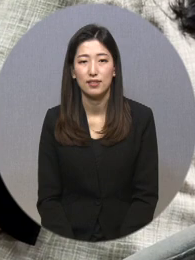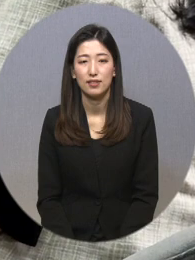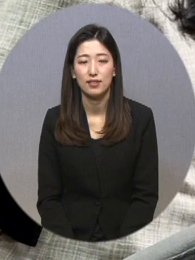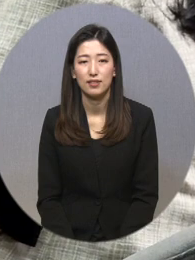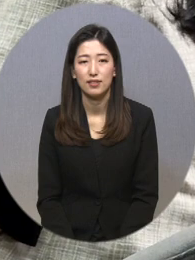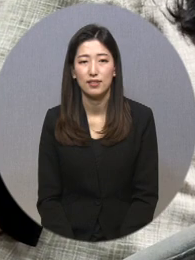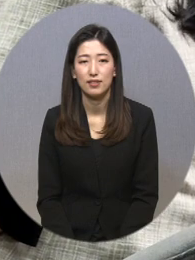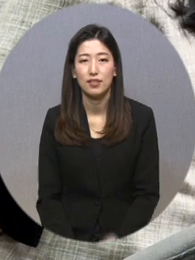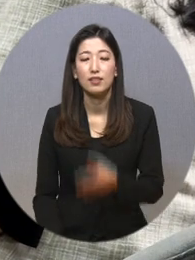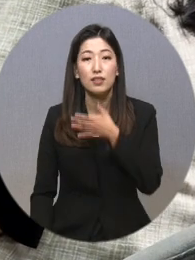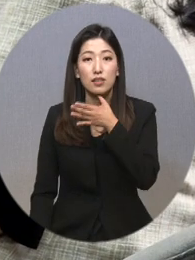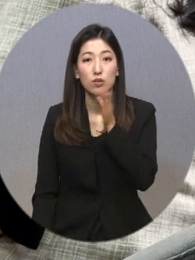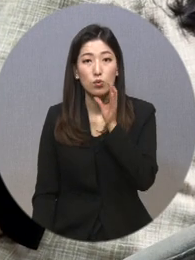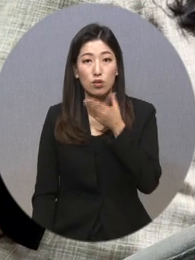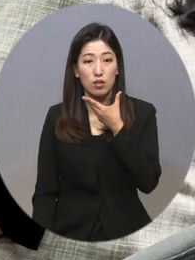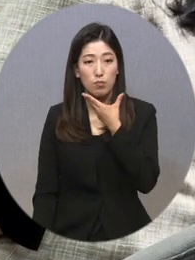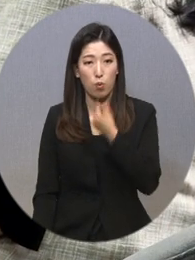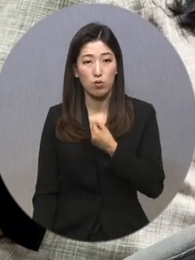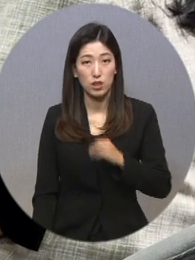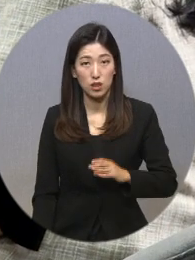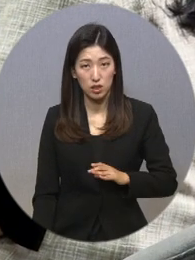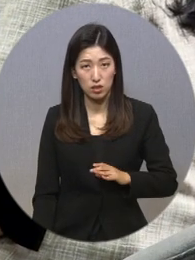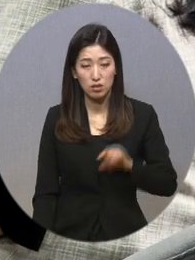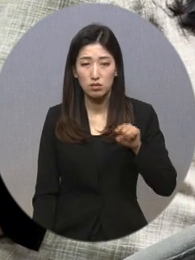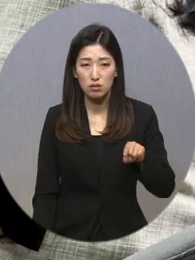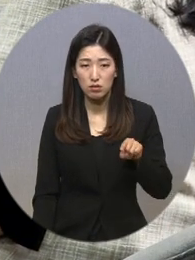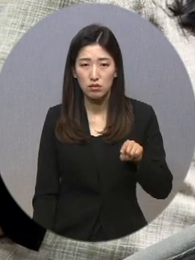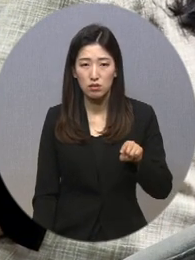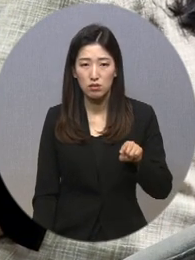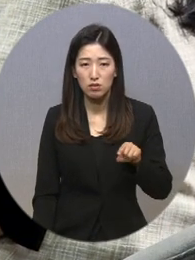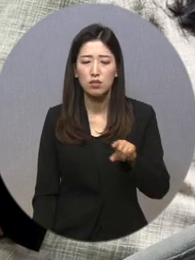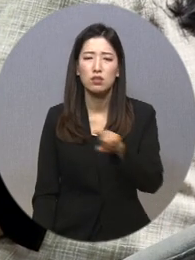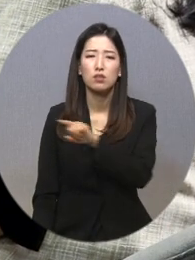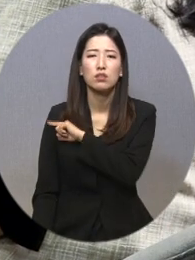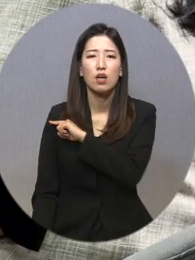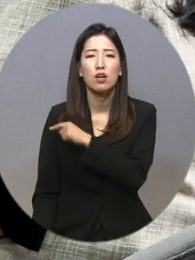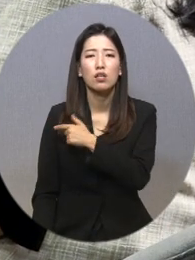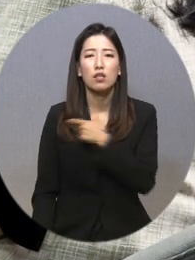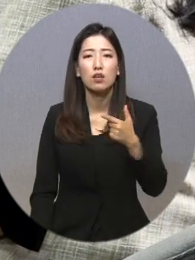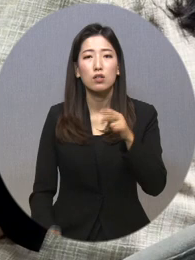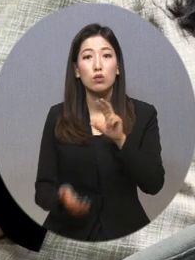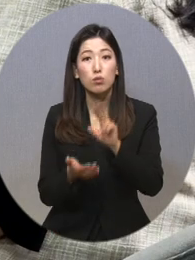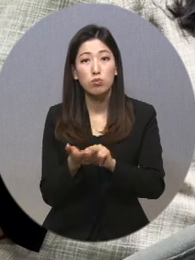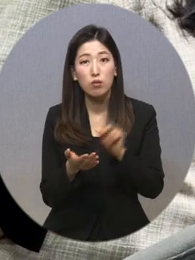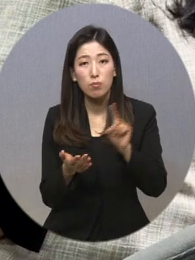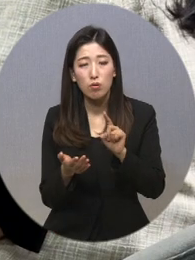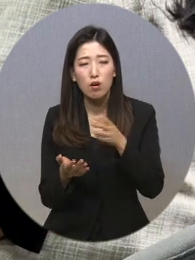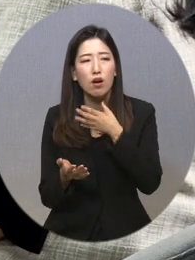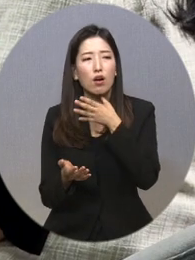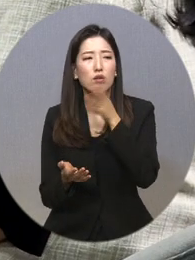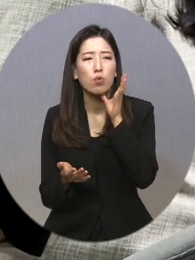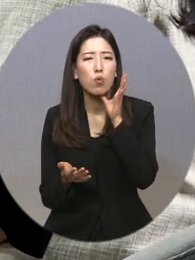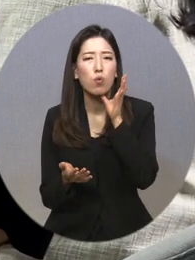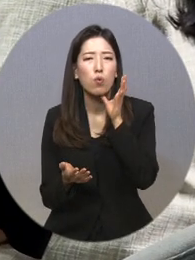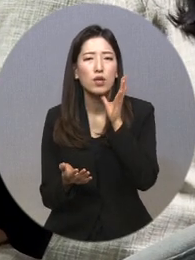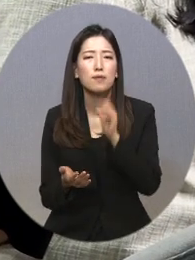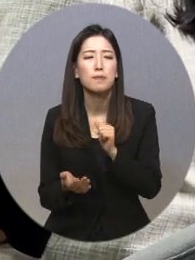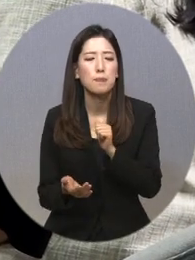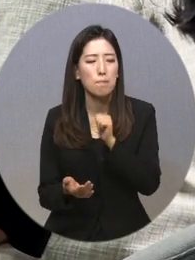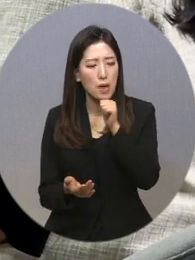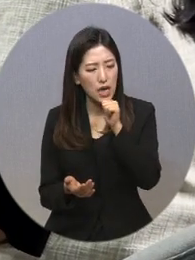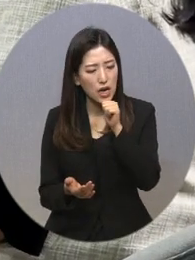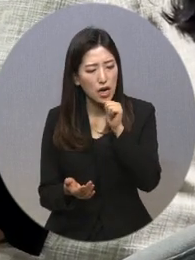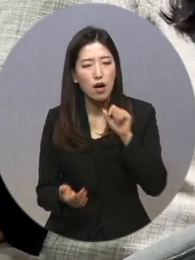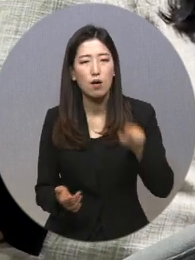노인 복지에 대한 문제, 저는 제일 큰 과제 중에 하나가 노인 빈곤의 문제라고 생각합니다.